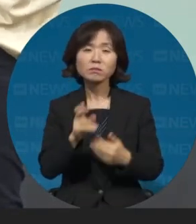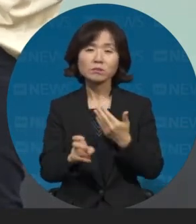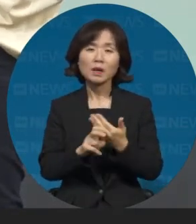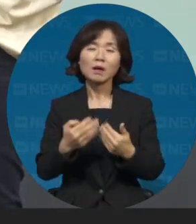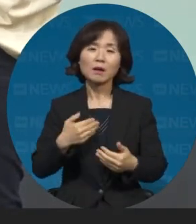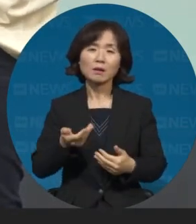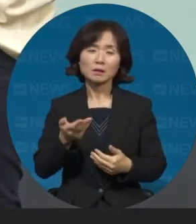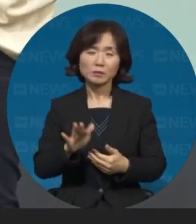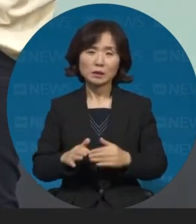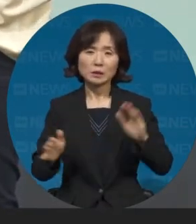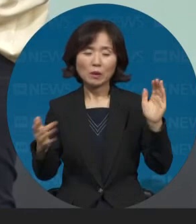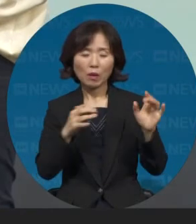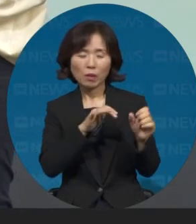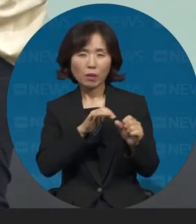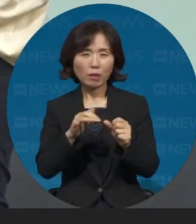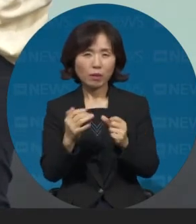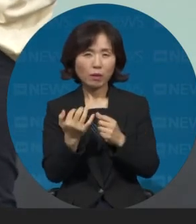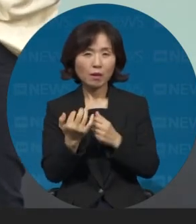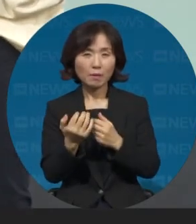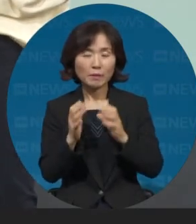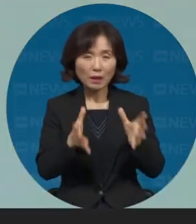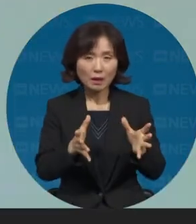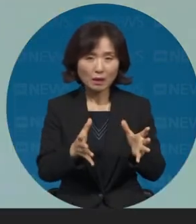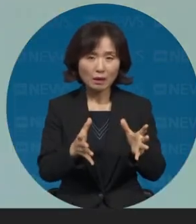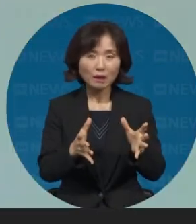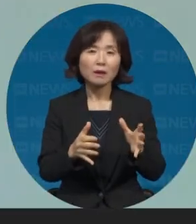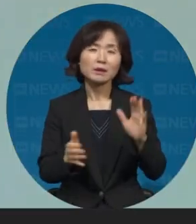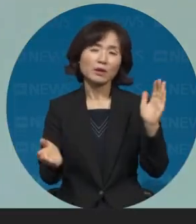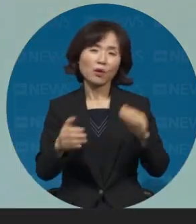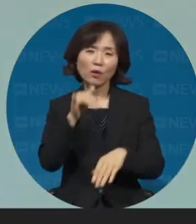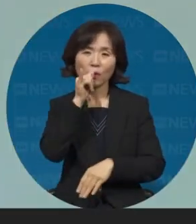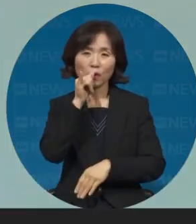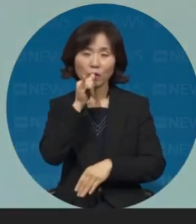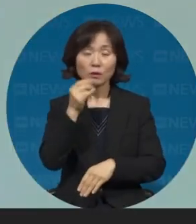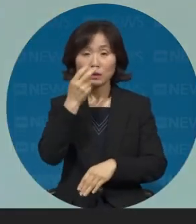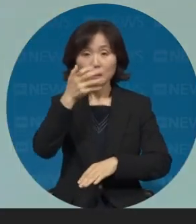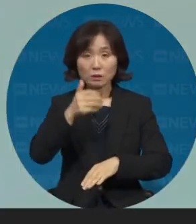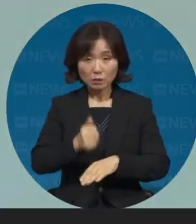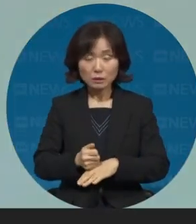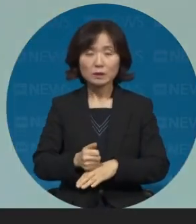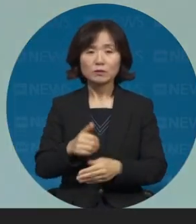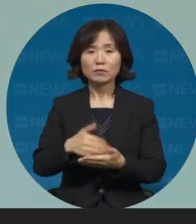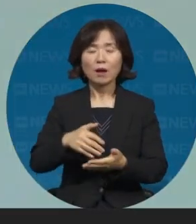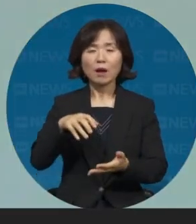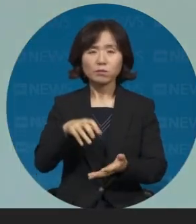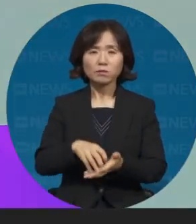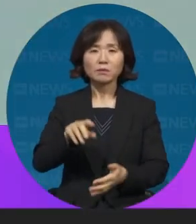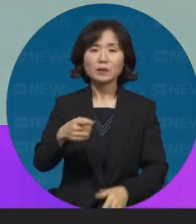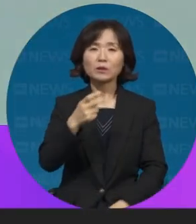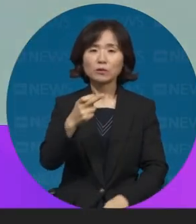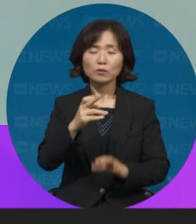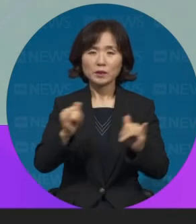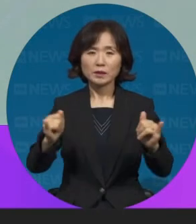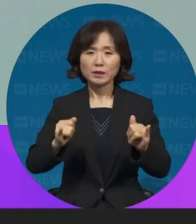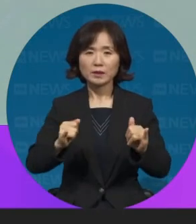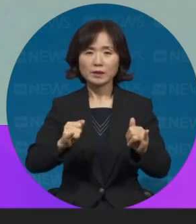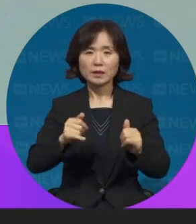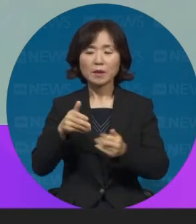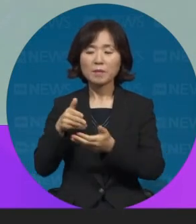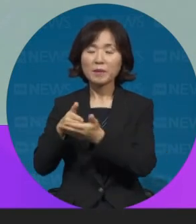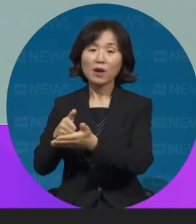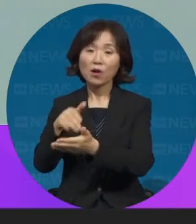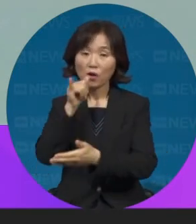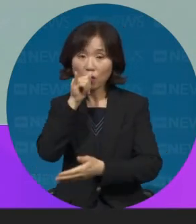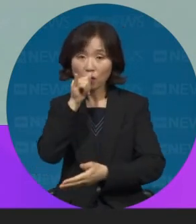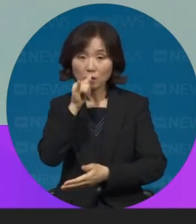교수의 현혹에 넘어간 피해자는 생각보다 많았다고 하는데요. 이 조사 결과 모두 112명의 학생이 제안을 받은 것으로